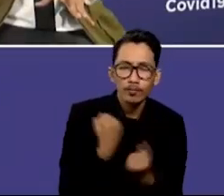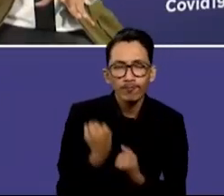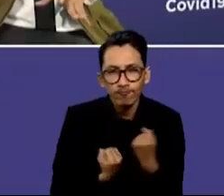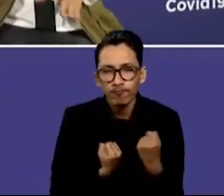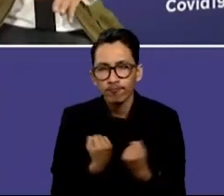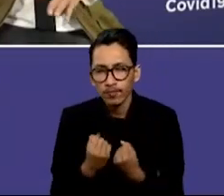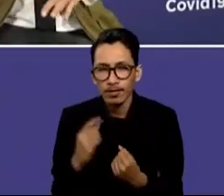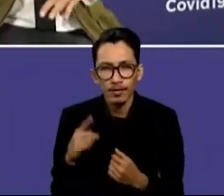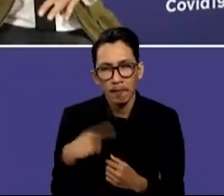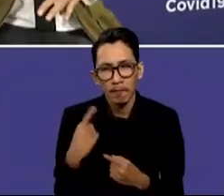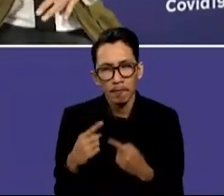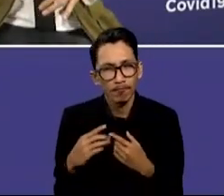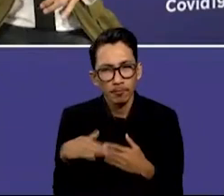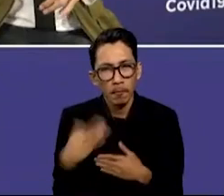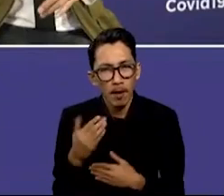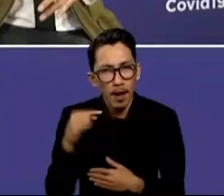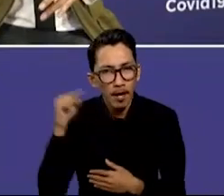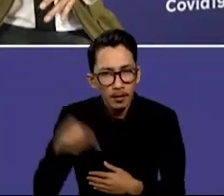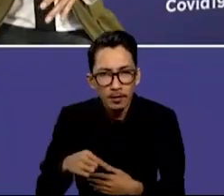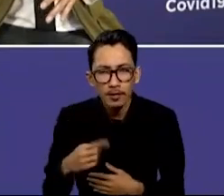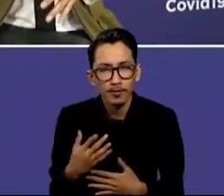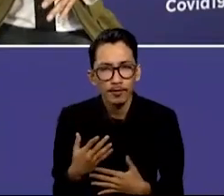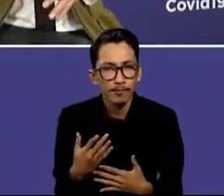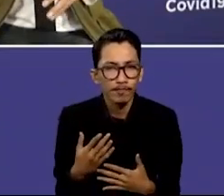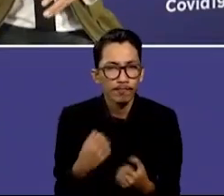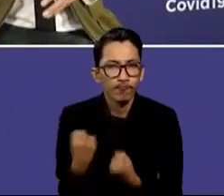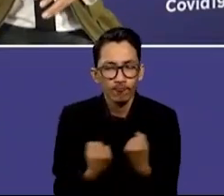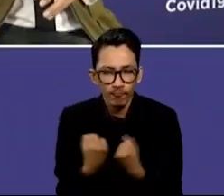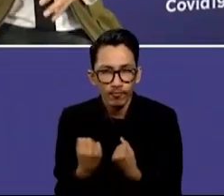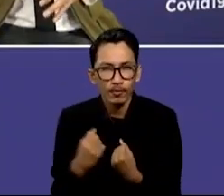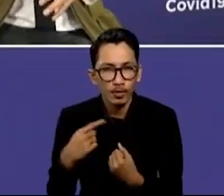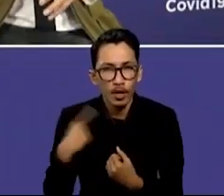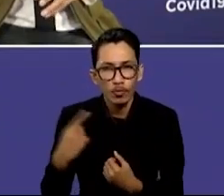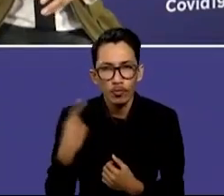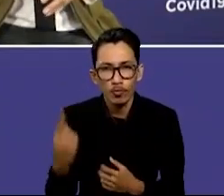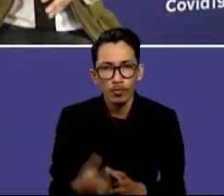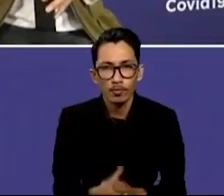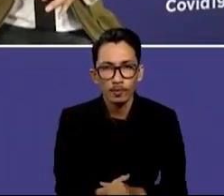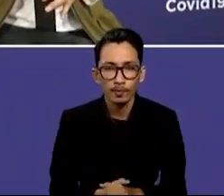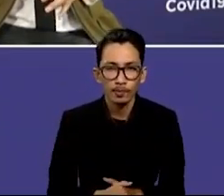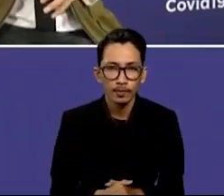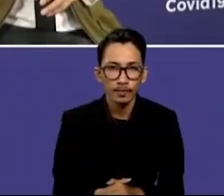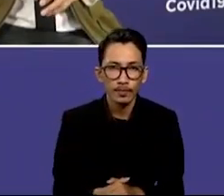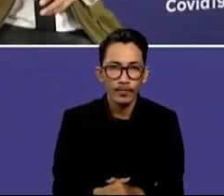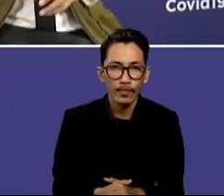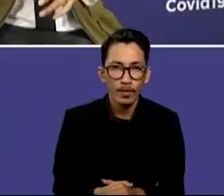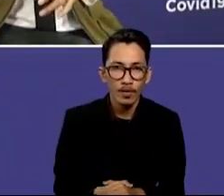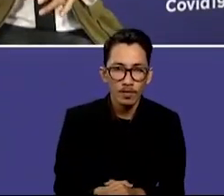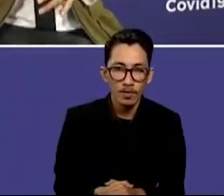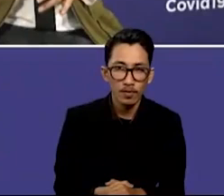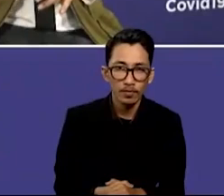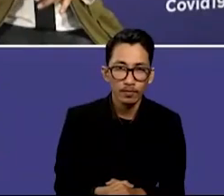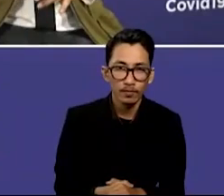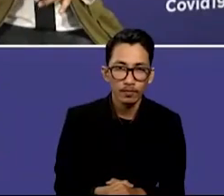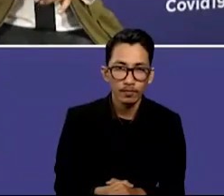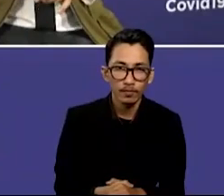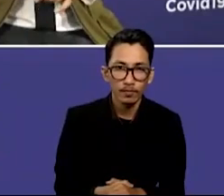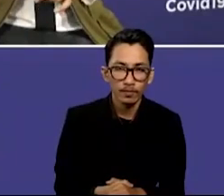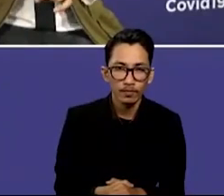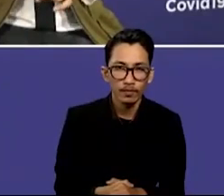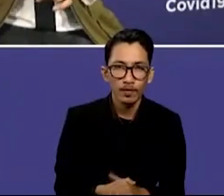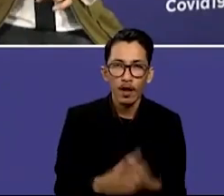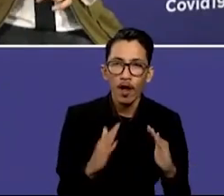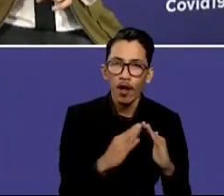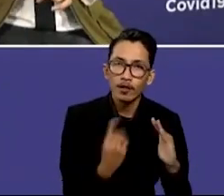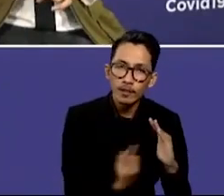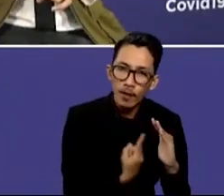ini kita lakukan tracking atau dan tracing dan testing juga, karantina